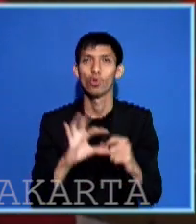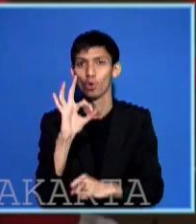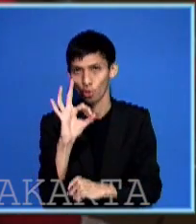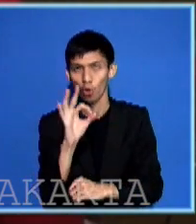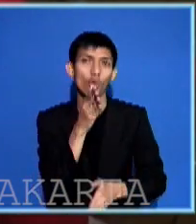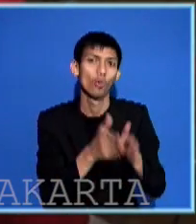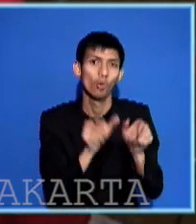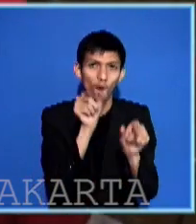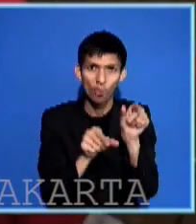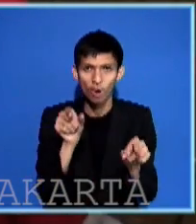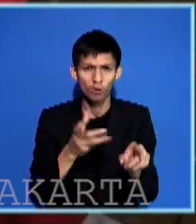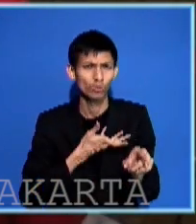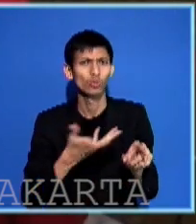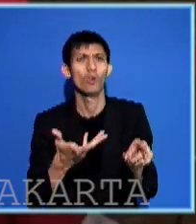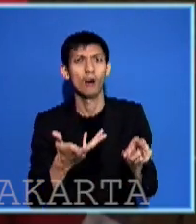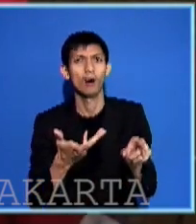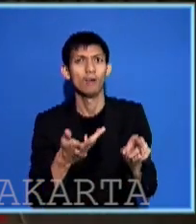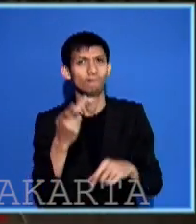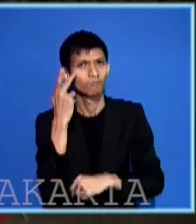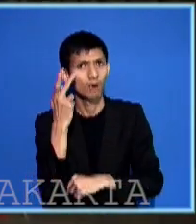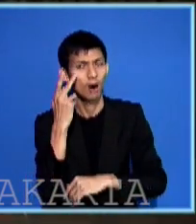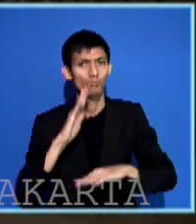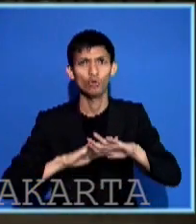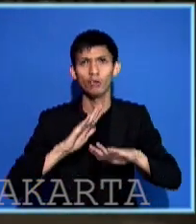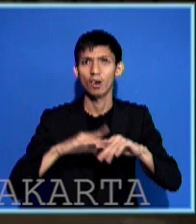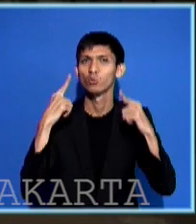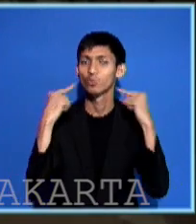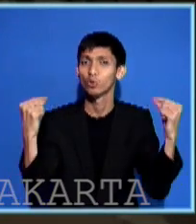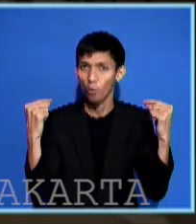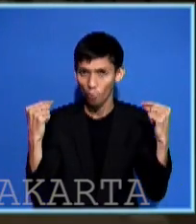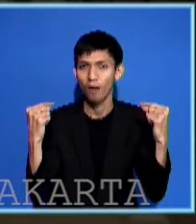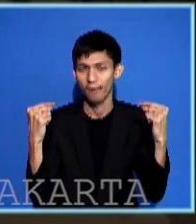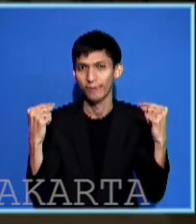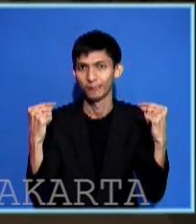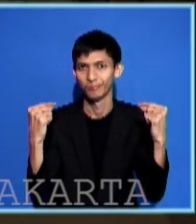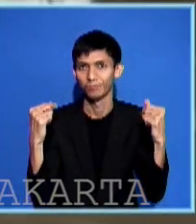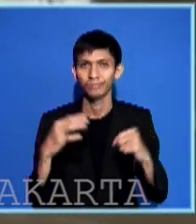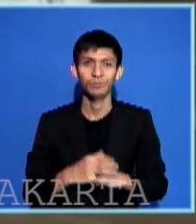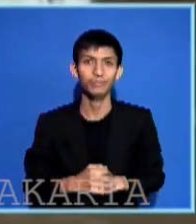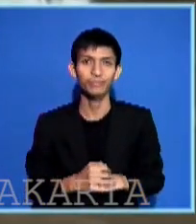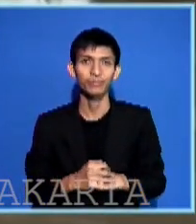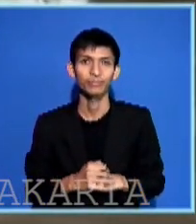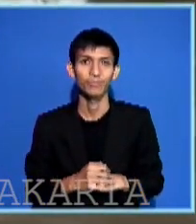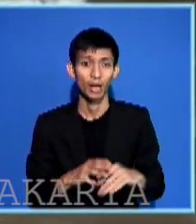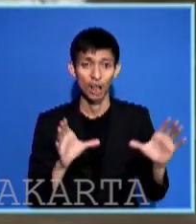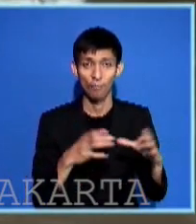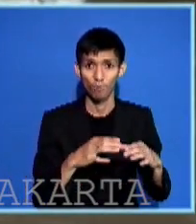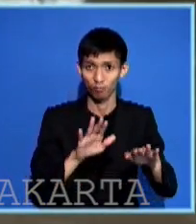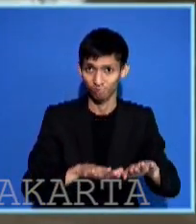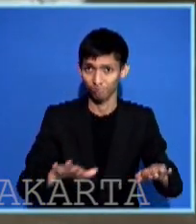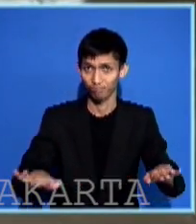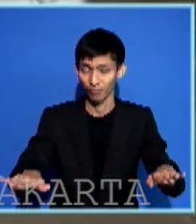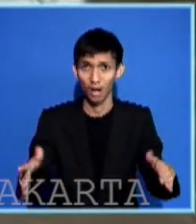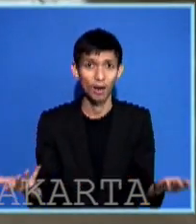Kepara sageta samangke dados pengrawit ingkang temen lan sae. Saking saperangan kelempaan lari-lari menika kanyata kathah ingkang